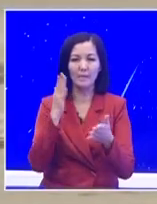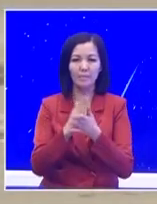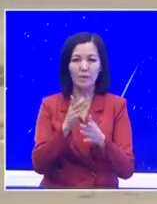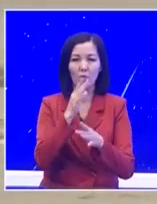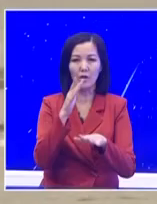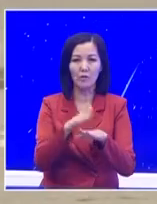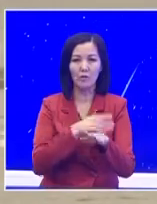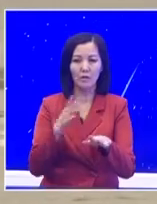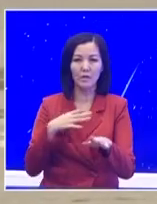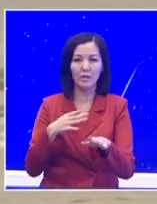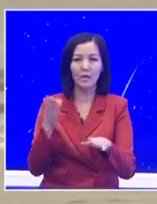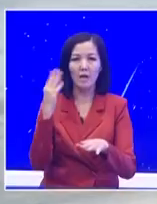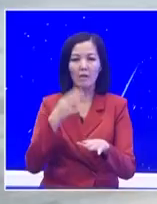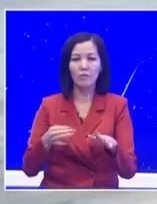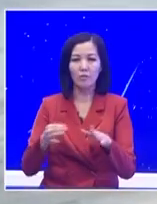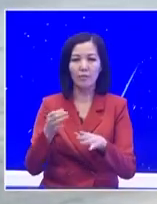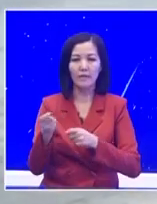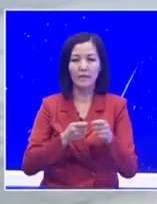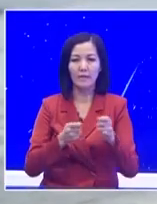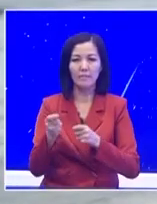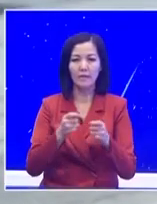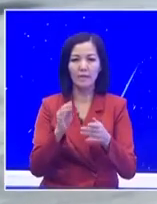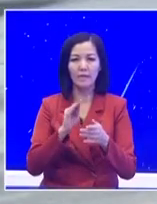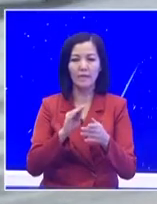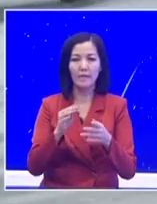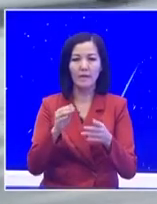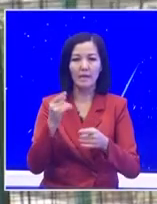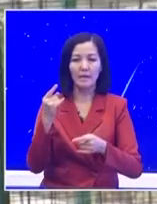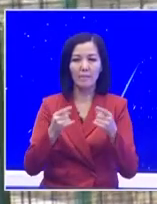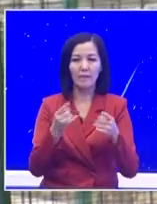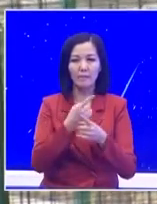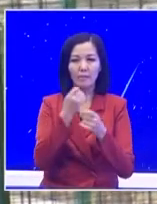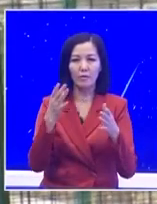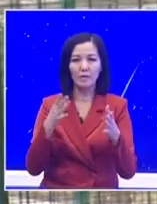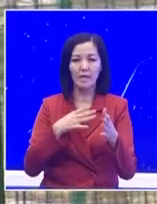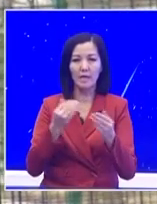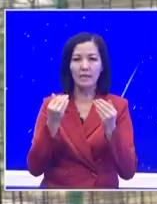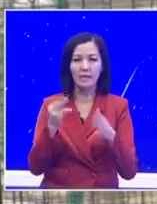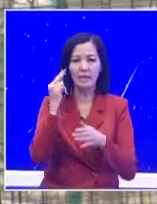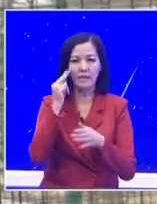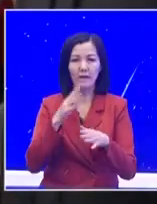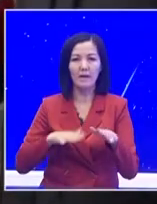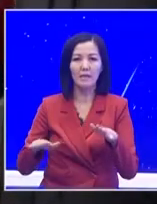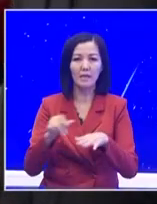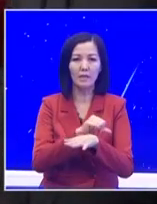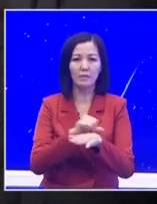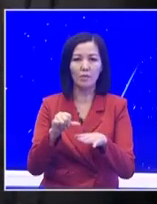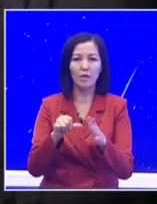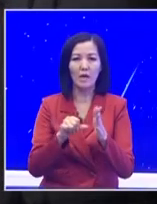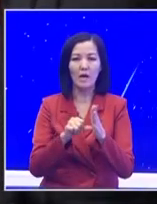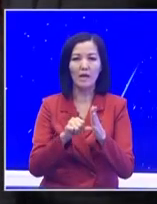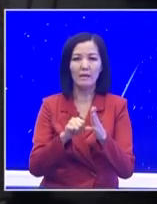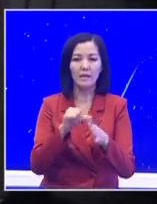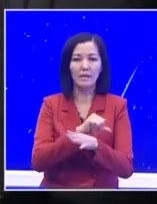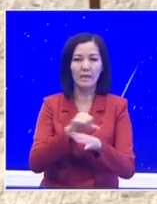ұзартылды. Бұл туралы Алматы облысы әкімдігінің баспасөз қызметі хабарлады. Айта кетейік, өңірдегі Қытай Халық Республикасымен шекарада 6 кеден